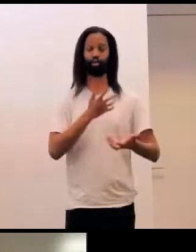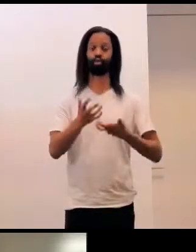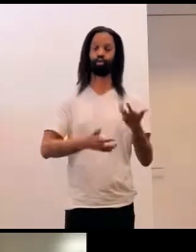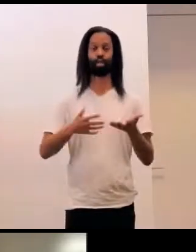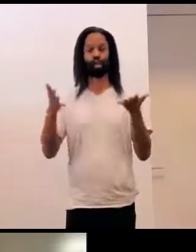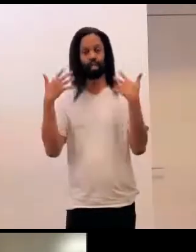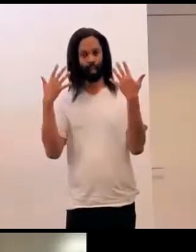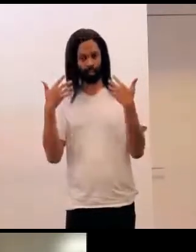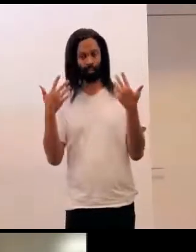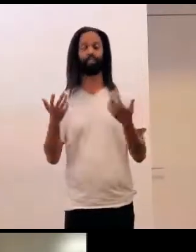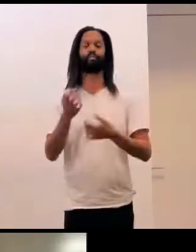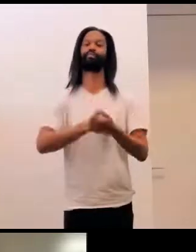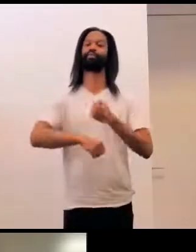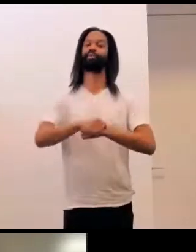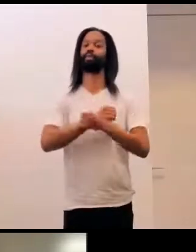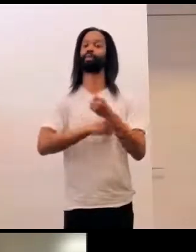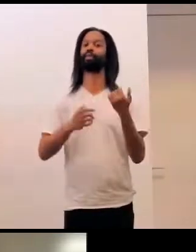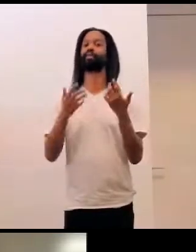appel d'offres.